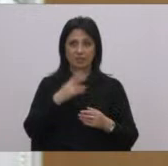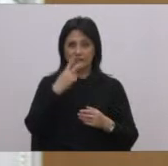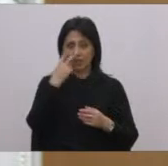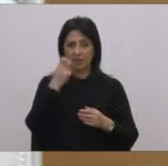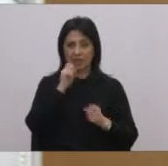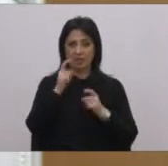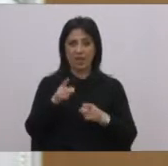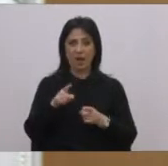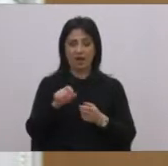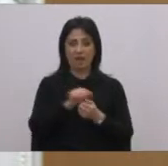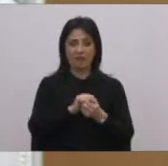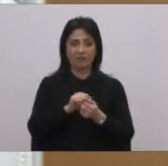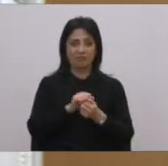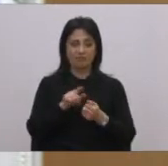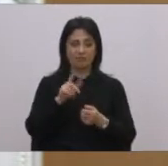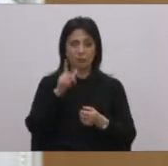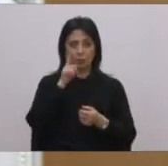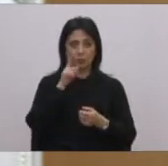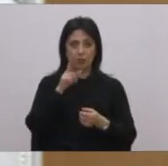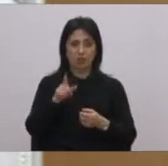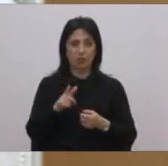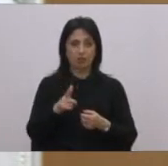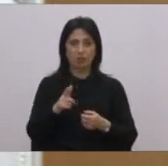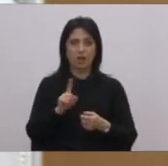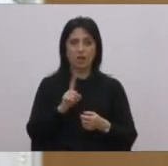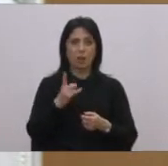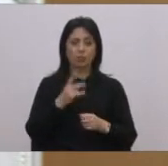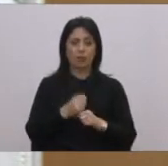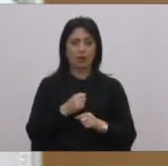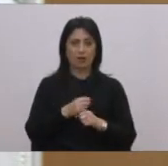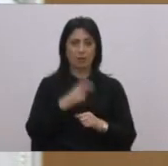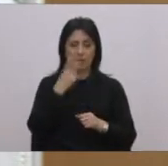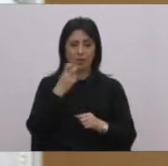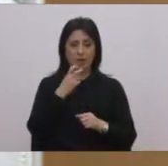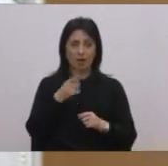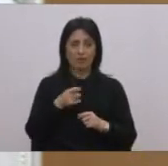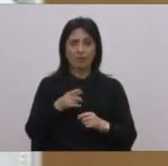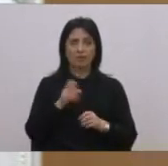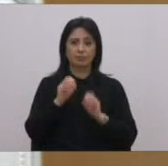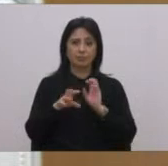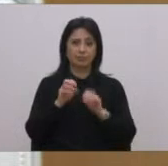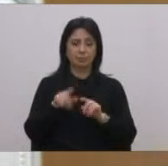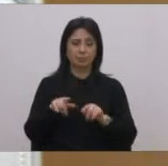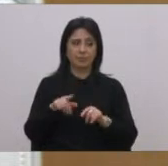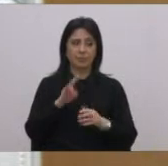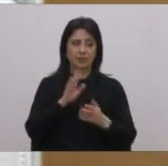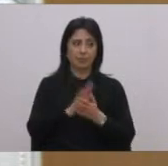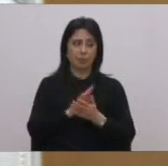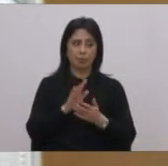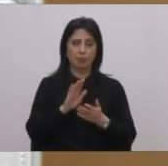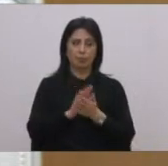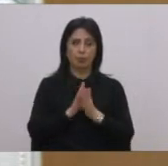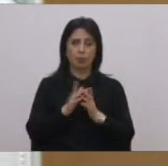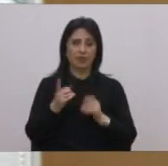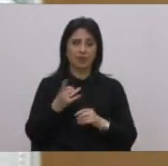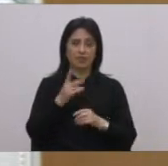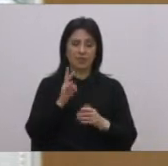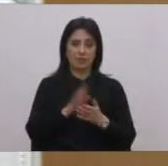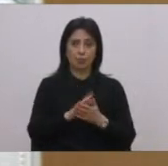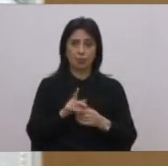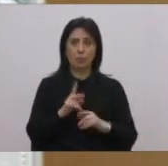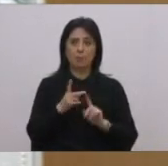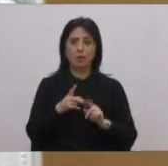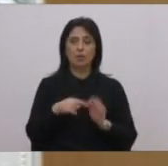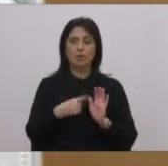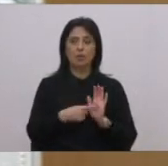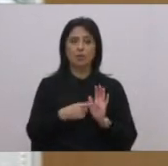prelus gomare uba, kutaiși, dar unagava ca tot momul, slepși romi, ertel da samu da mot boguardes, da, meore